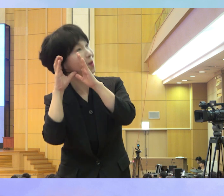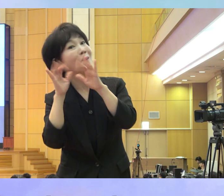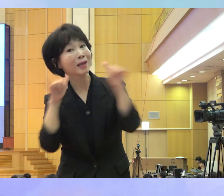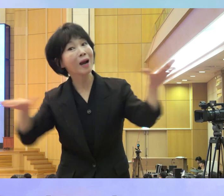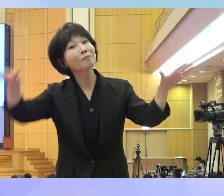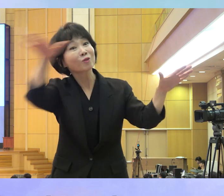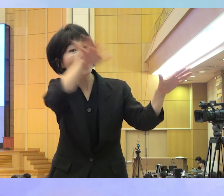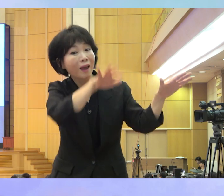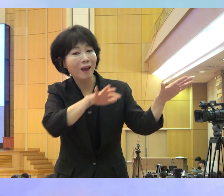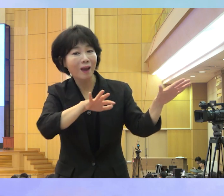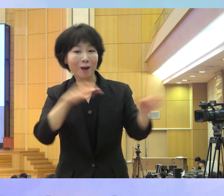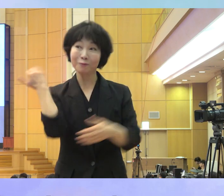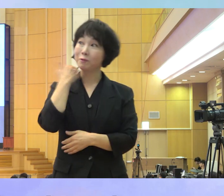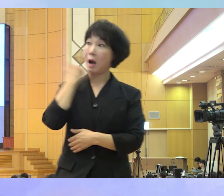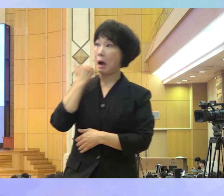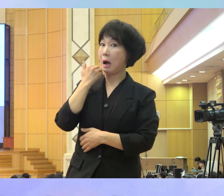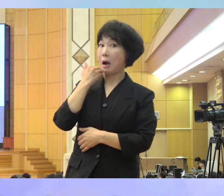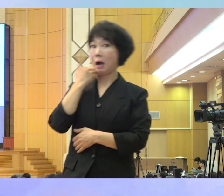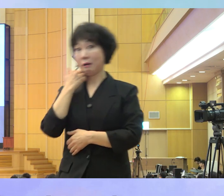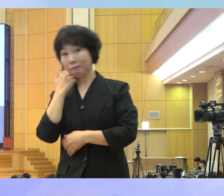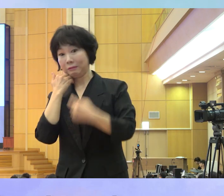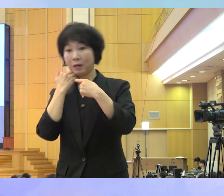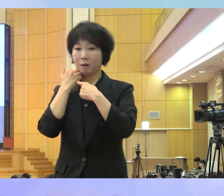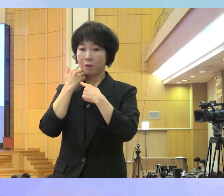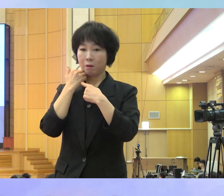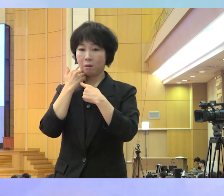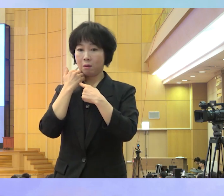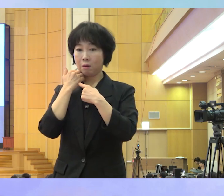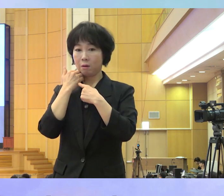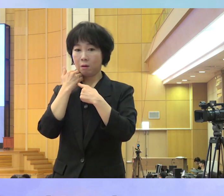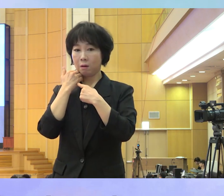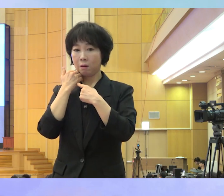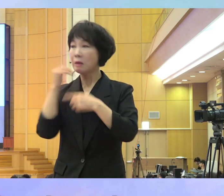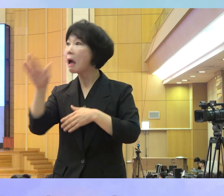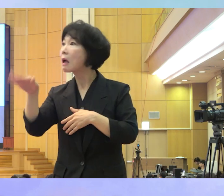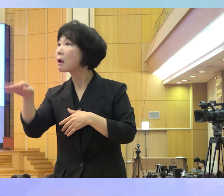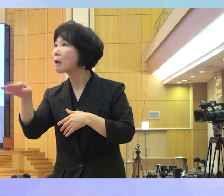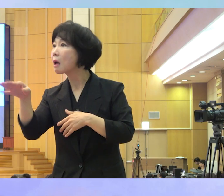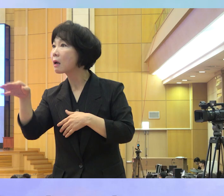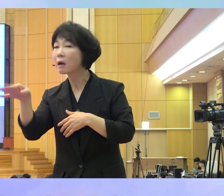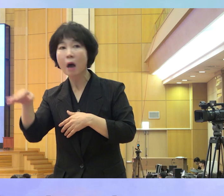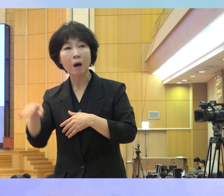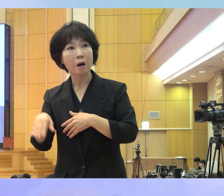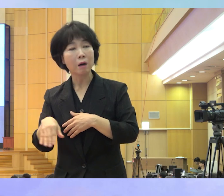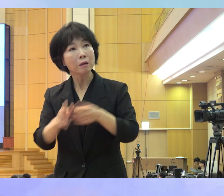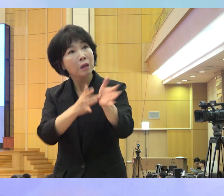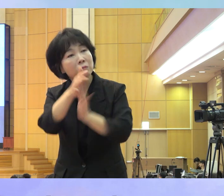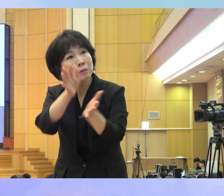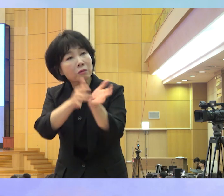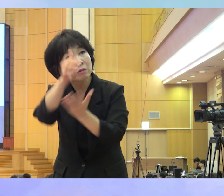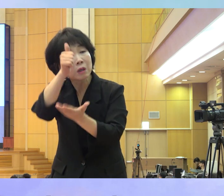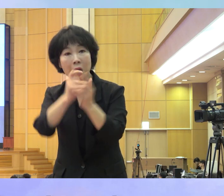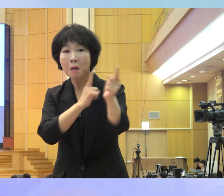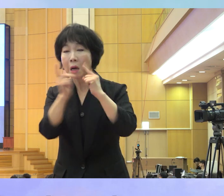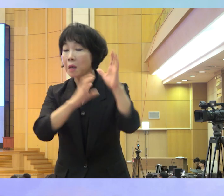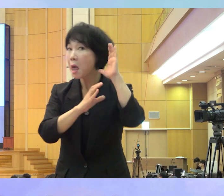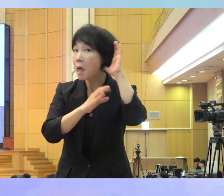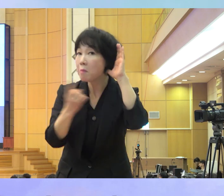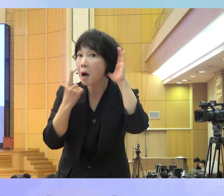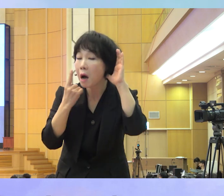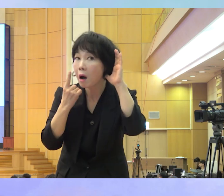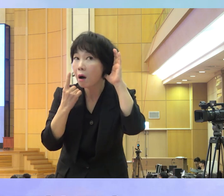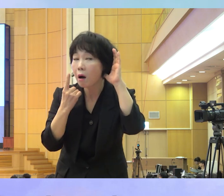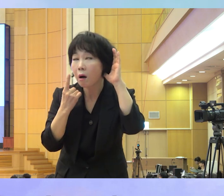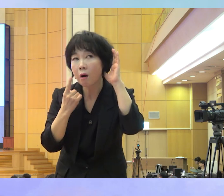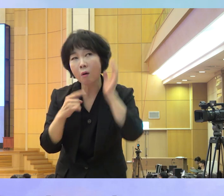중에서 어떤 사람은, 이 사람이 말씀을 들으면서 그 말씀을 들은